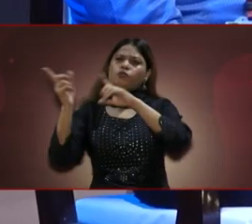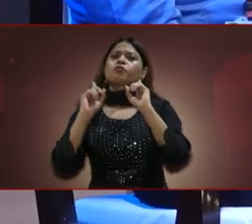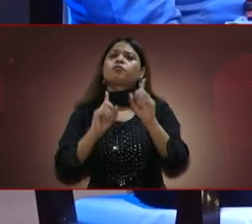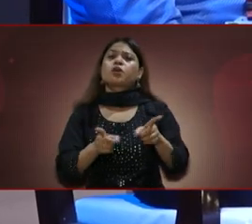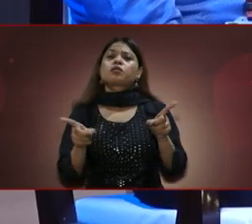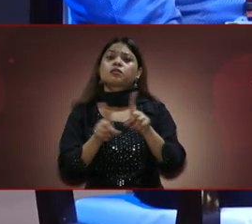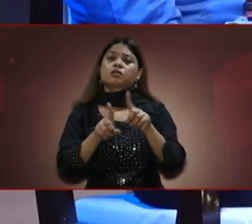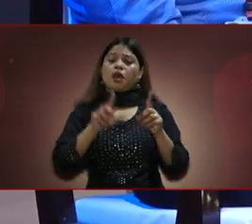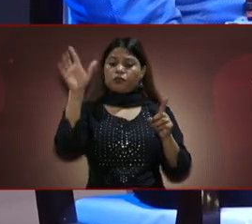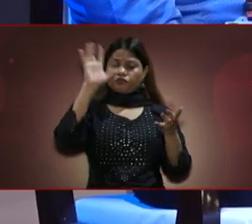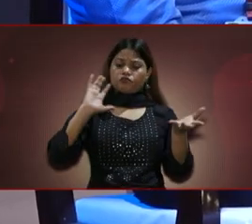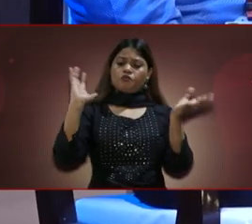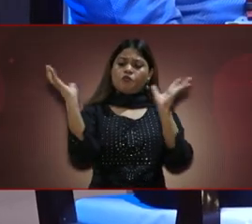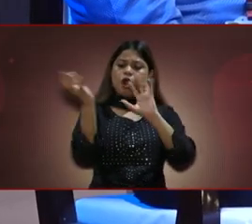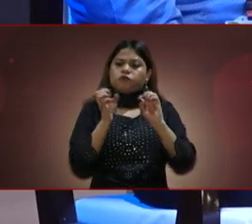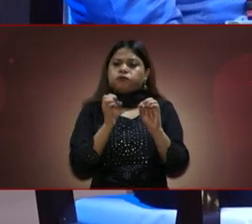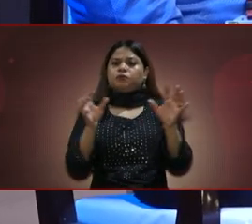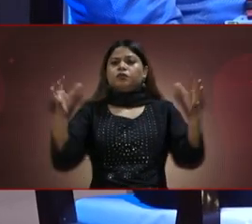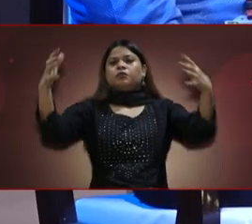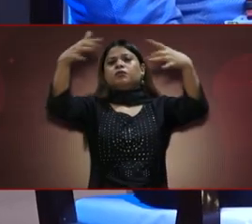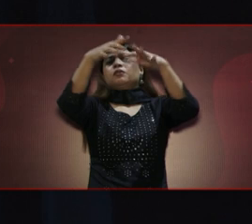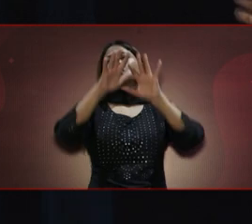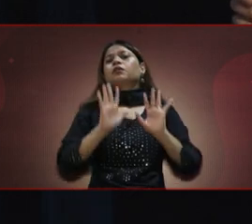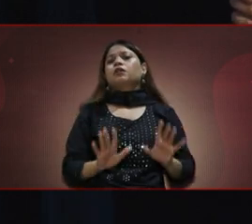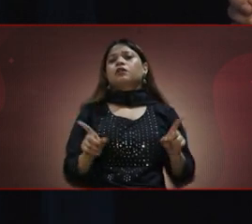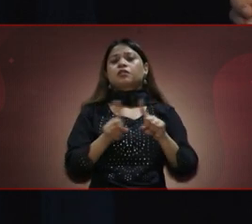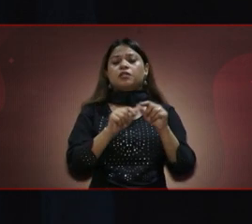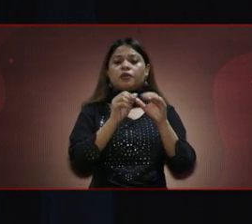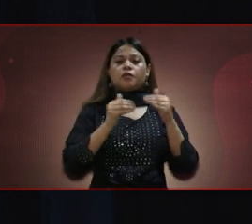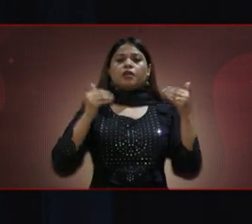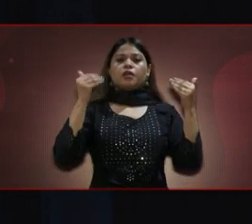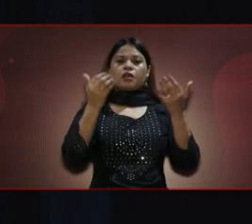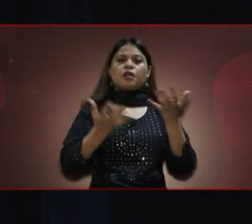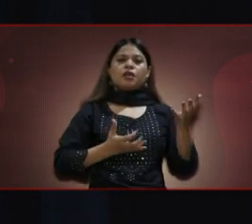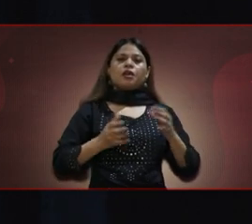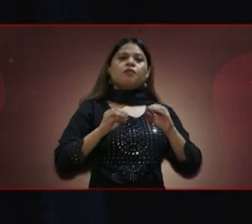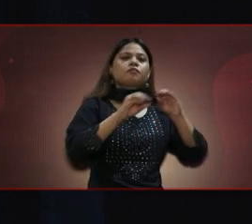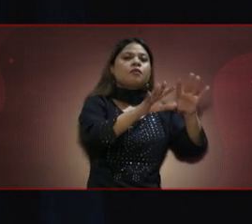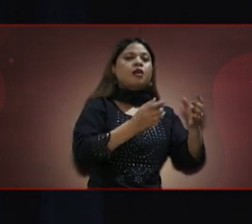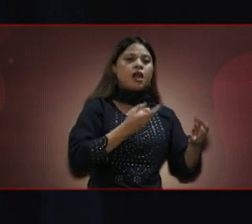ग्लोबल बोर्ड बनने जा रहा है, इसलिए मैं सब अमेज़न के सामने मार्केटिंग कर रहा हूं।